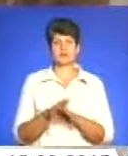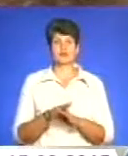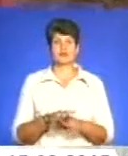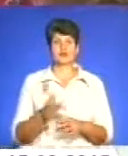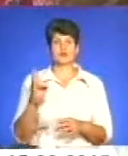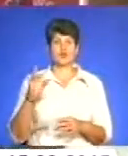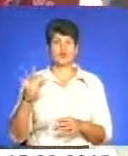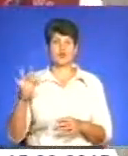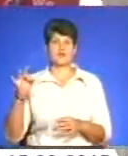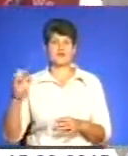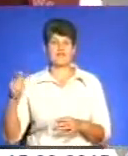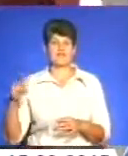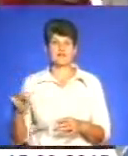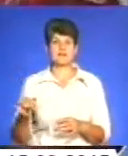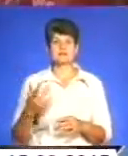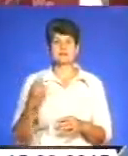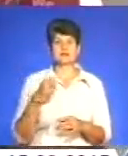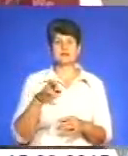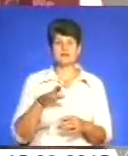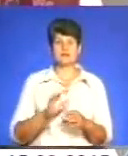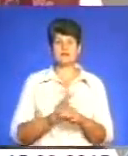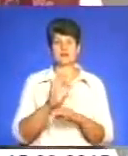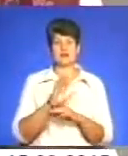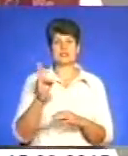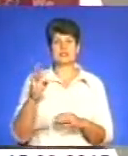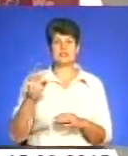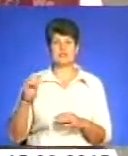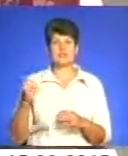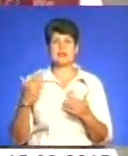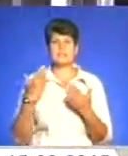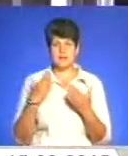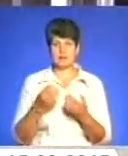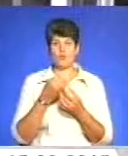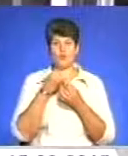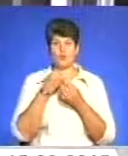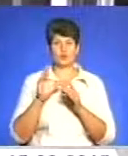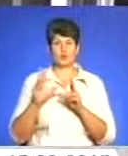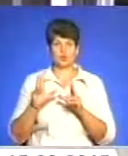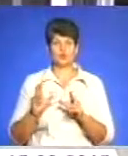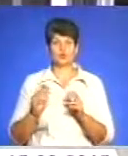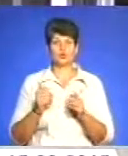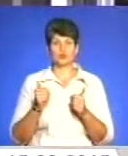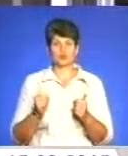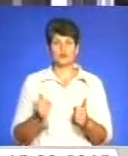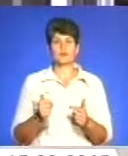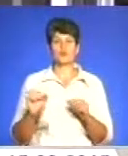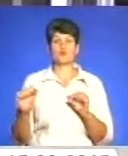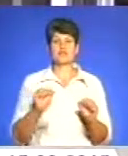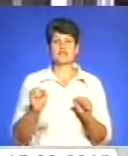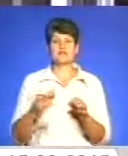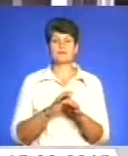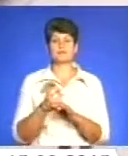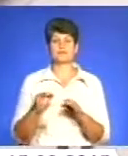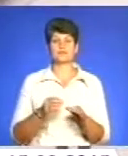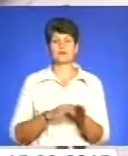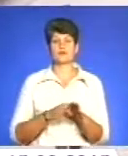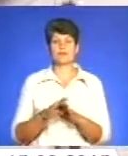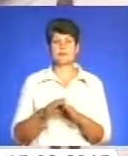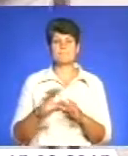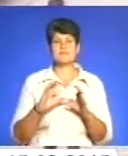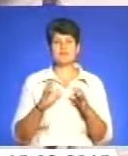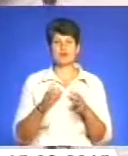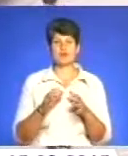найкращі бізнес-проекти були, бізнес-плани ми відправили в Норвегію і вже маємо одобрення. Управління проектом в Україні здійснює Міжнародний фонд